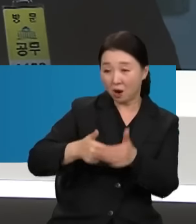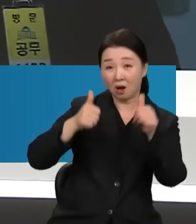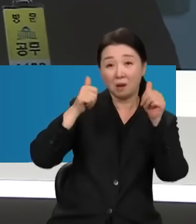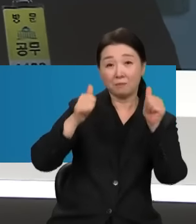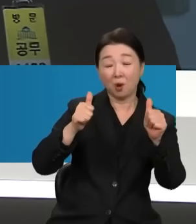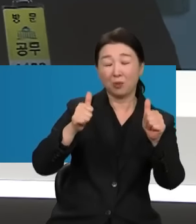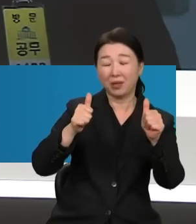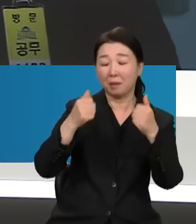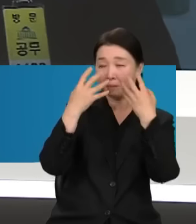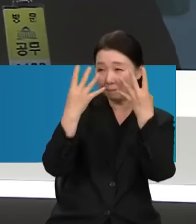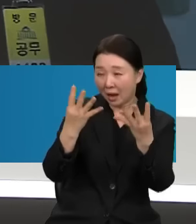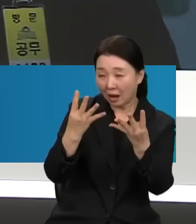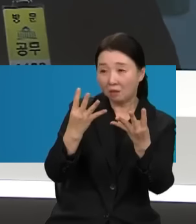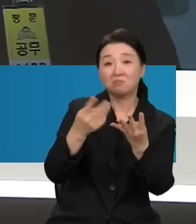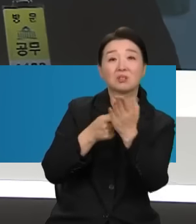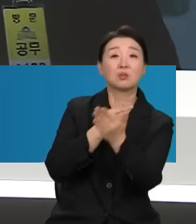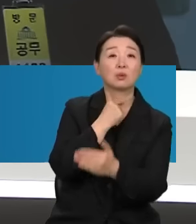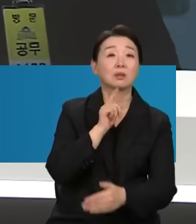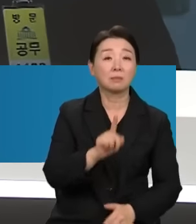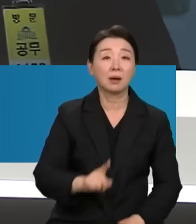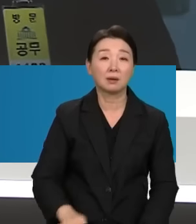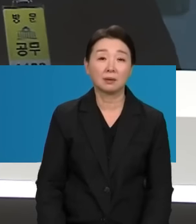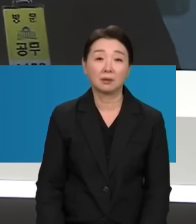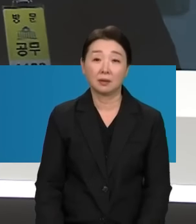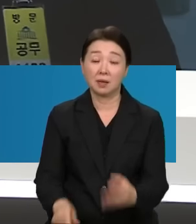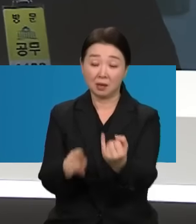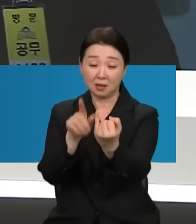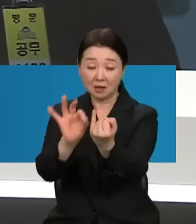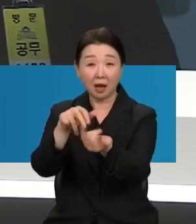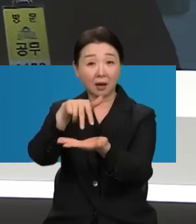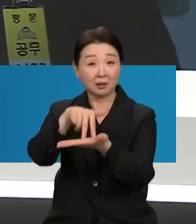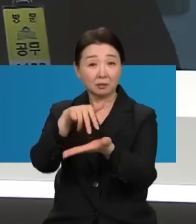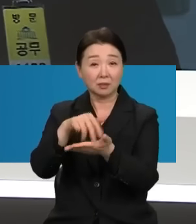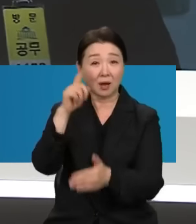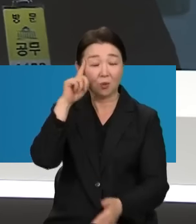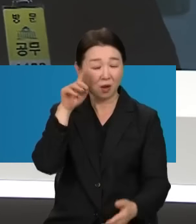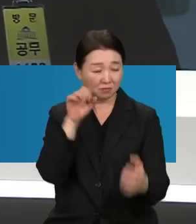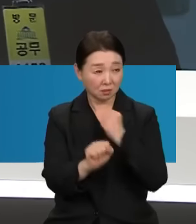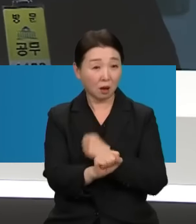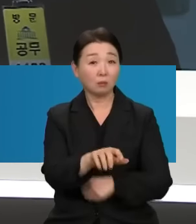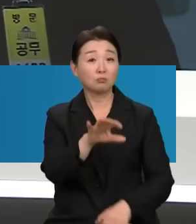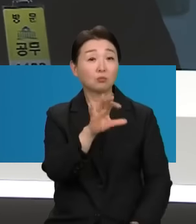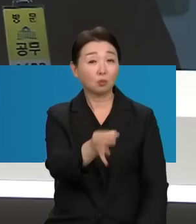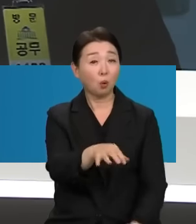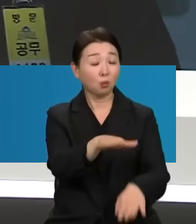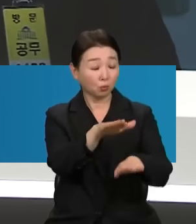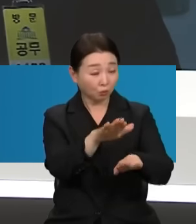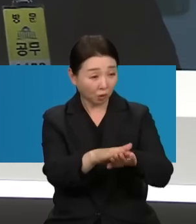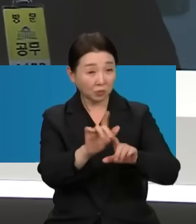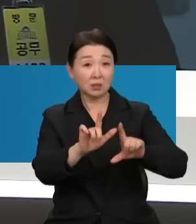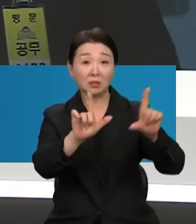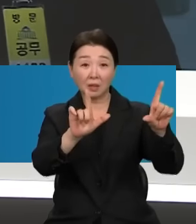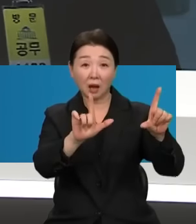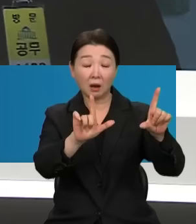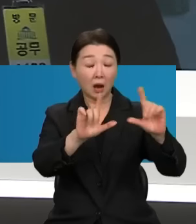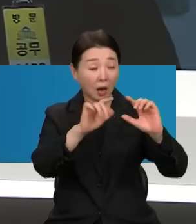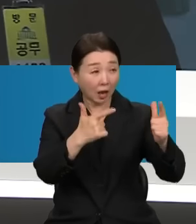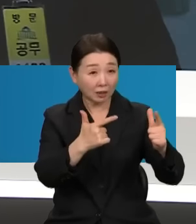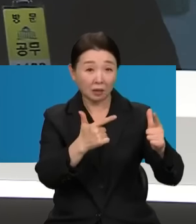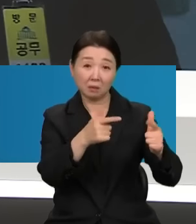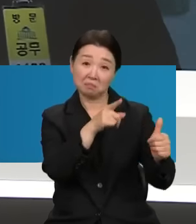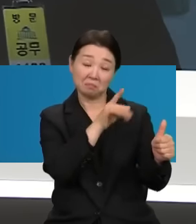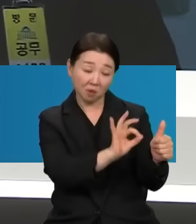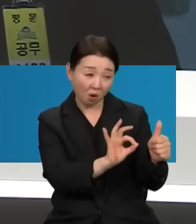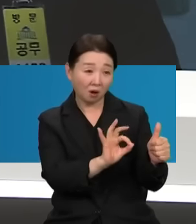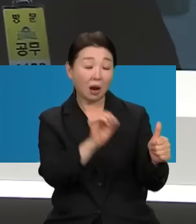구속 적부심을 신청하겠다고 했습니다. 그러자 강혜경 씨 역시 즉각 돈을 놔두면 꼭 그날이 아니더라도 명